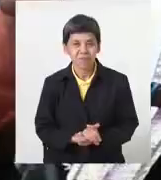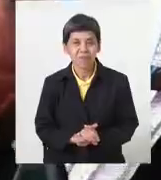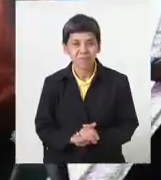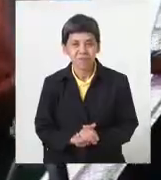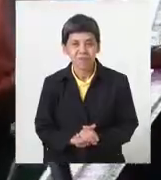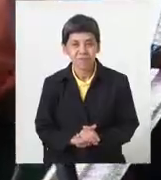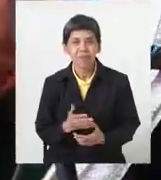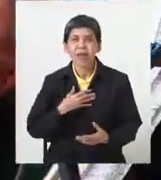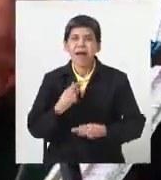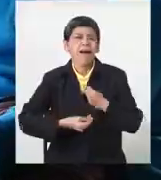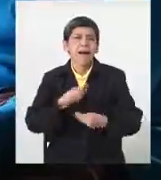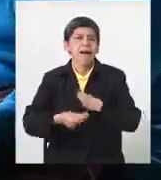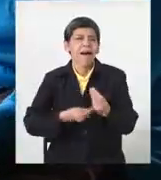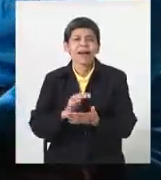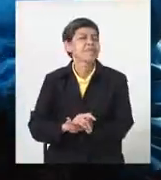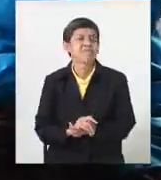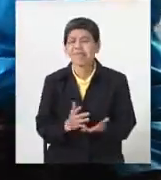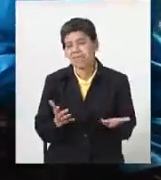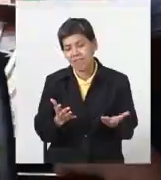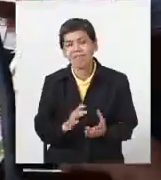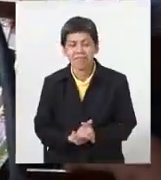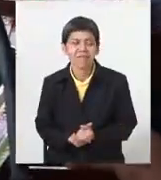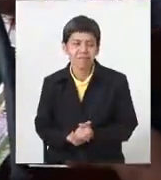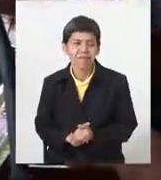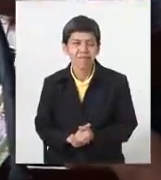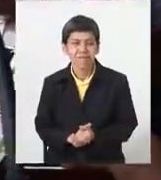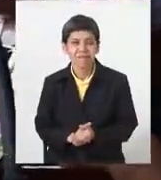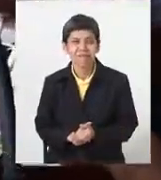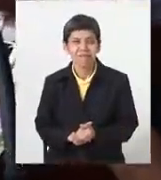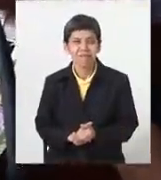กินถูกอ๋อแม่ค้าเขึ้นคาน